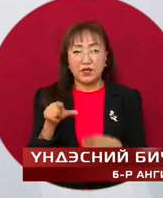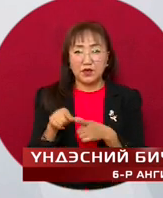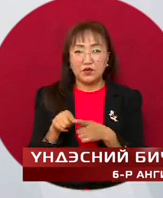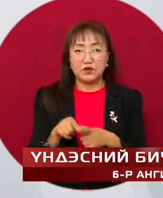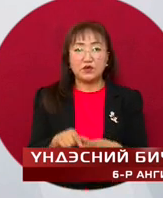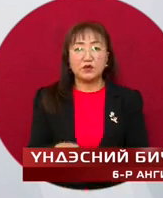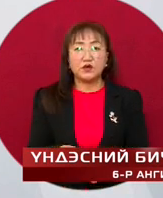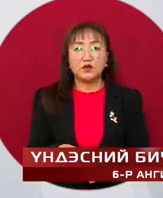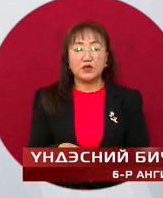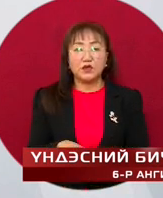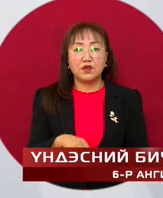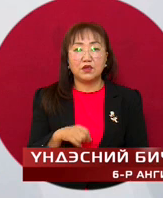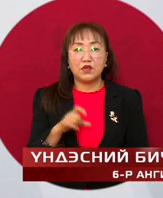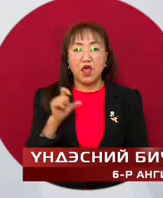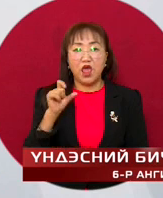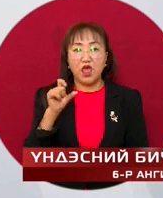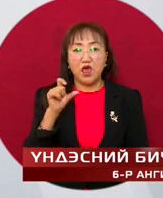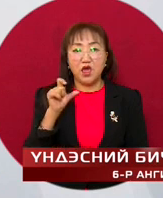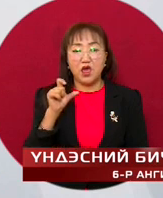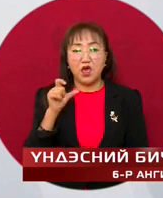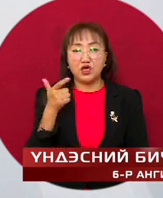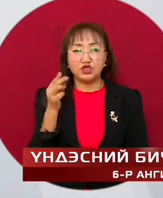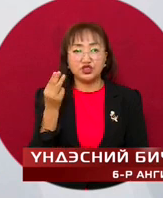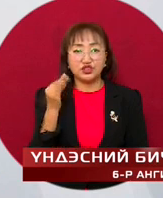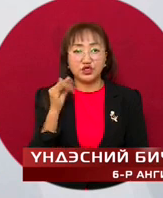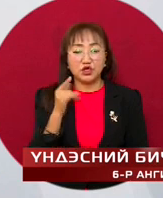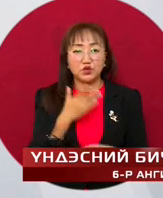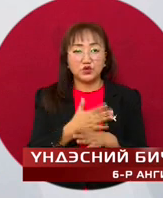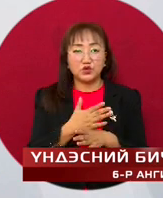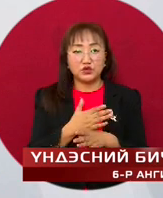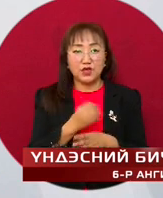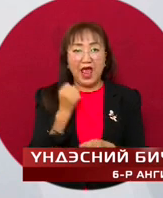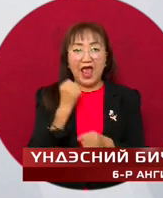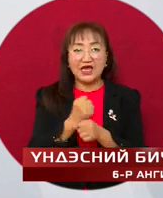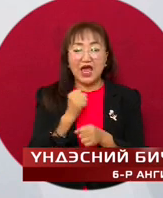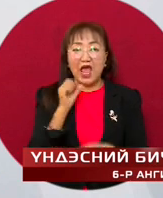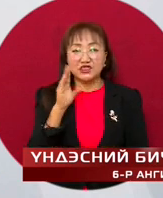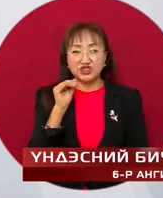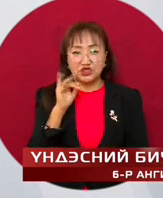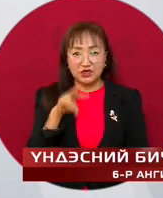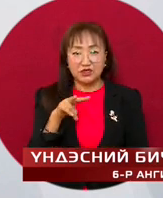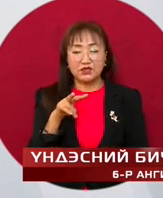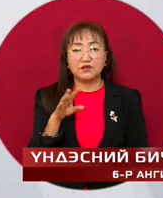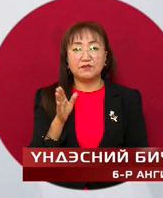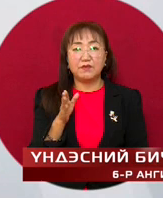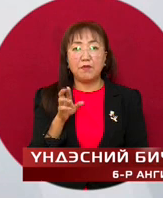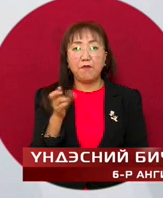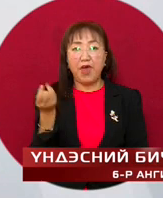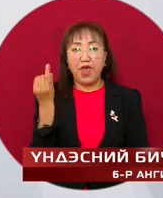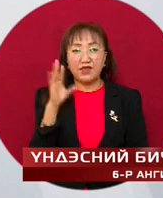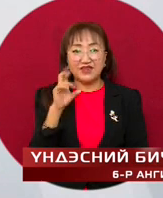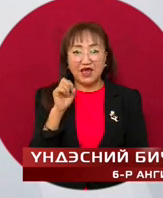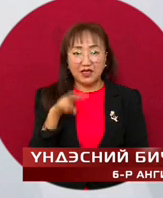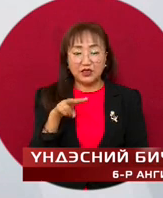эр гэдэг үг ихшгэр төгсөг учраас эс дагуурыг шууд залгасан. Ажил, байдал, бодол гэсэн